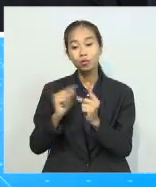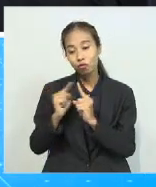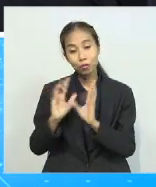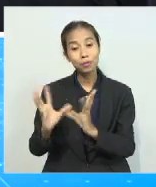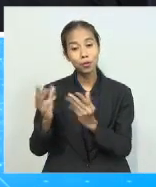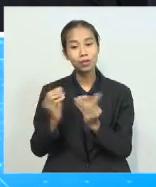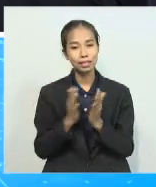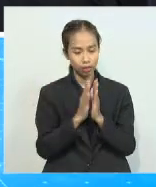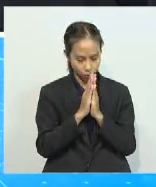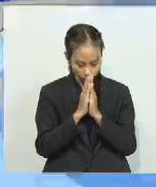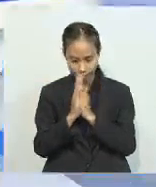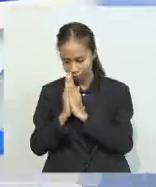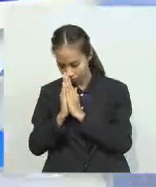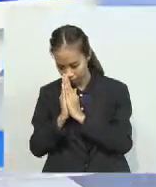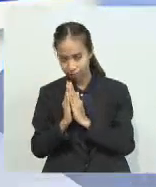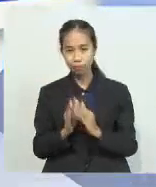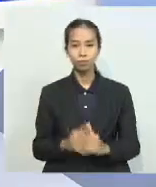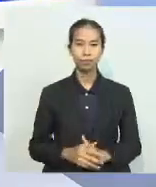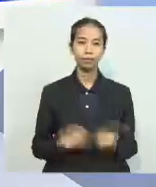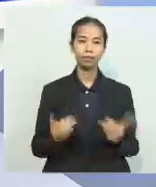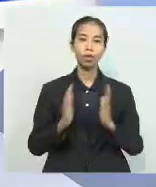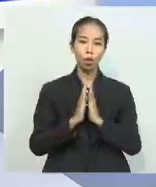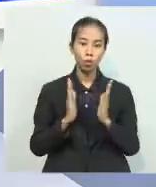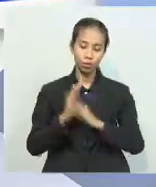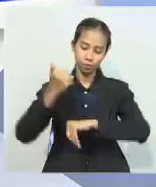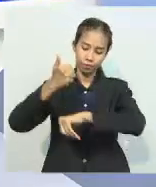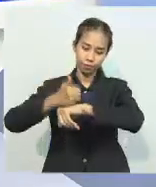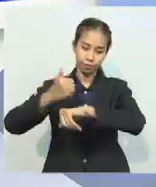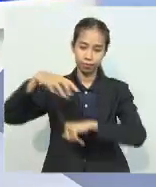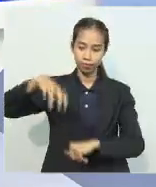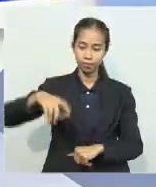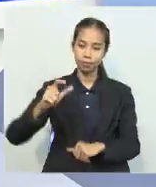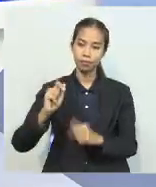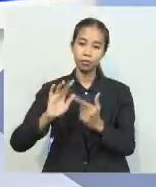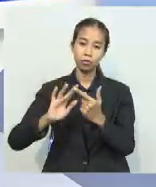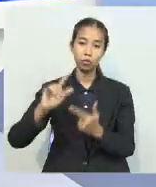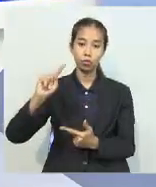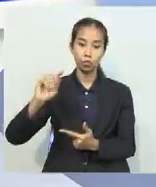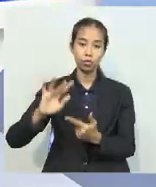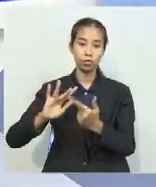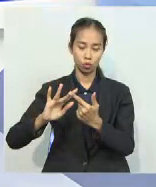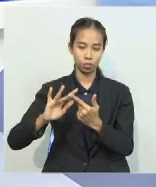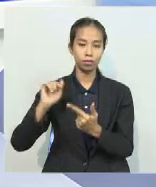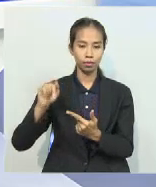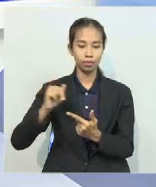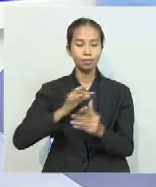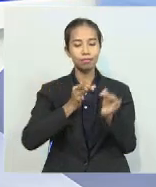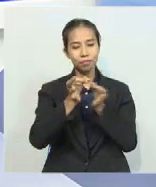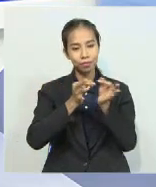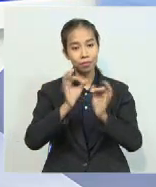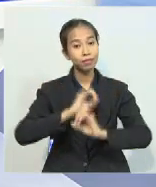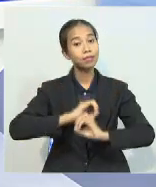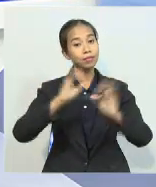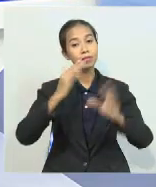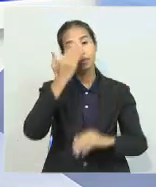อบคุณมากครับ ขอบพระคุณค่ะ ขอบพระคุณมากๆนะคะอธิบดีกรมอุตุนิยมวิทยานะคะท่านภูเวียงประคำมินก็ชัดเจนนะคะเ